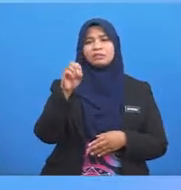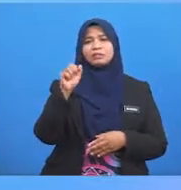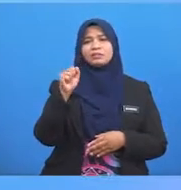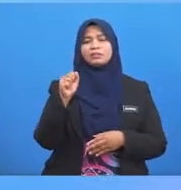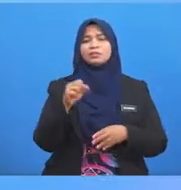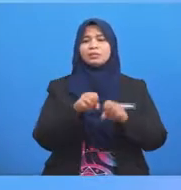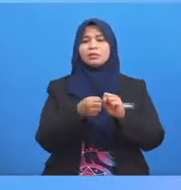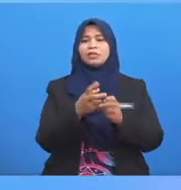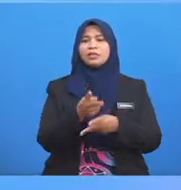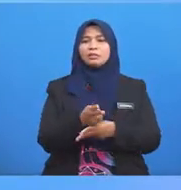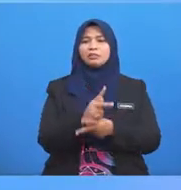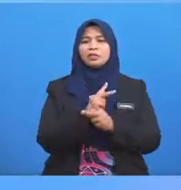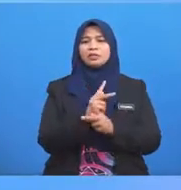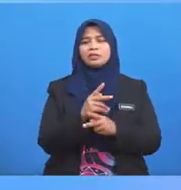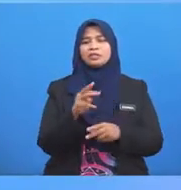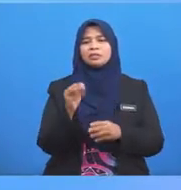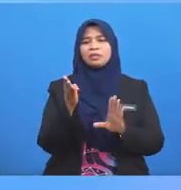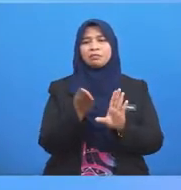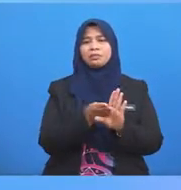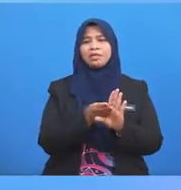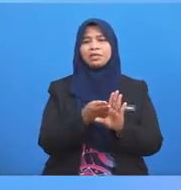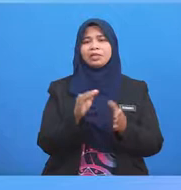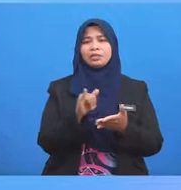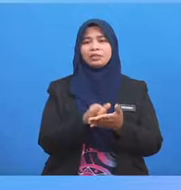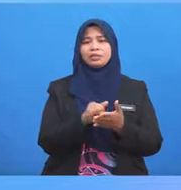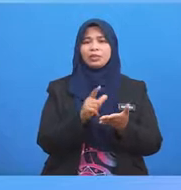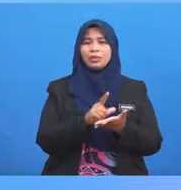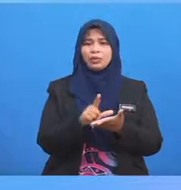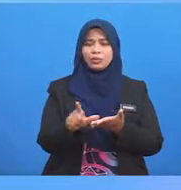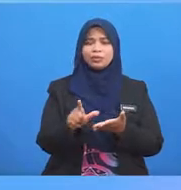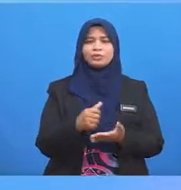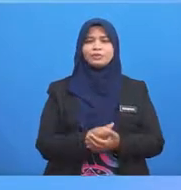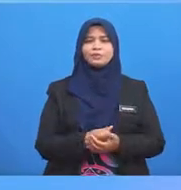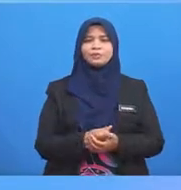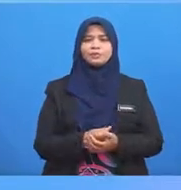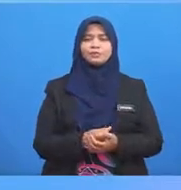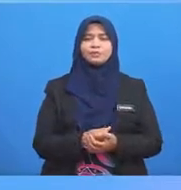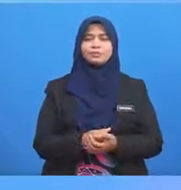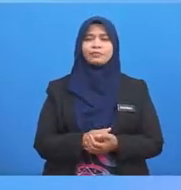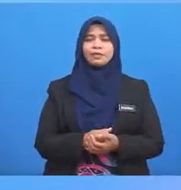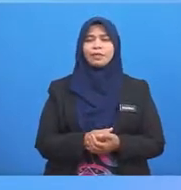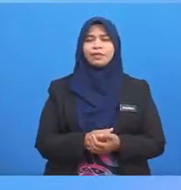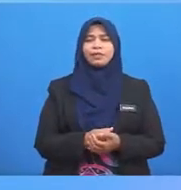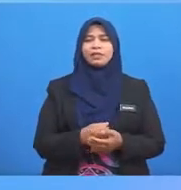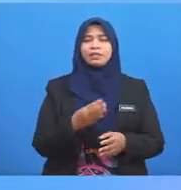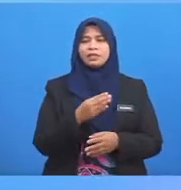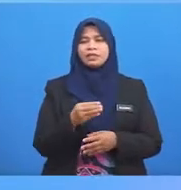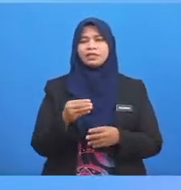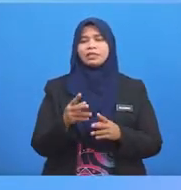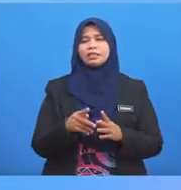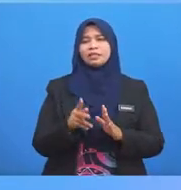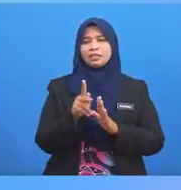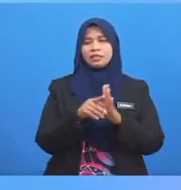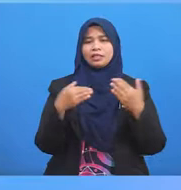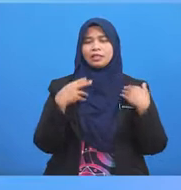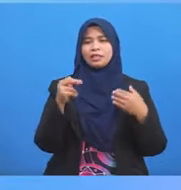lulus. Padahal Khadijah tidak ingin menyusahkan bapa saudaranya. Manakala situasi ketiga